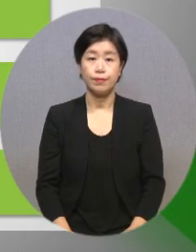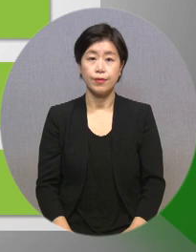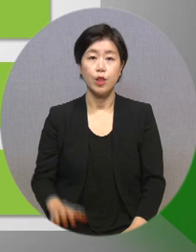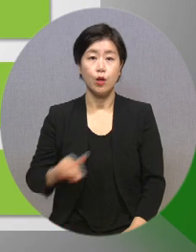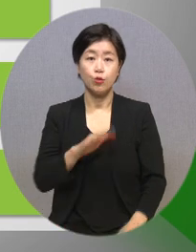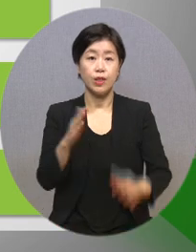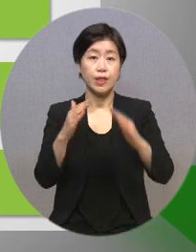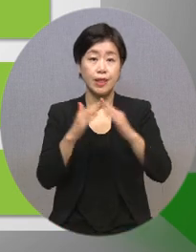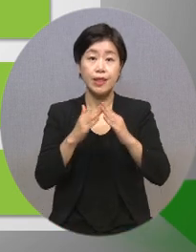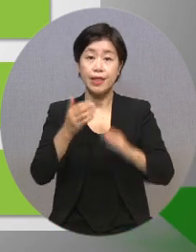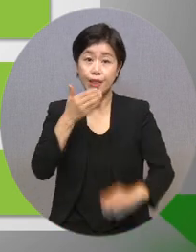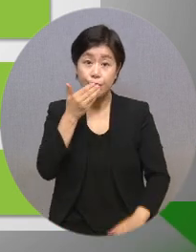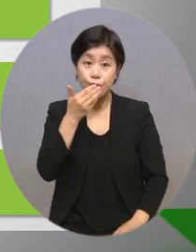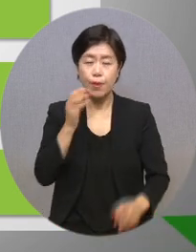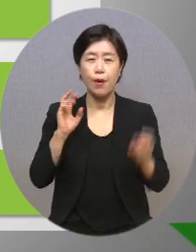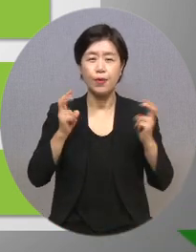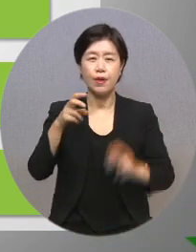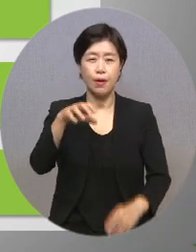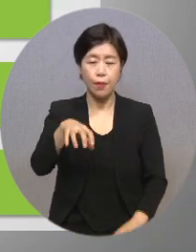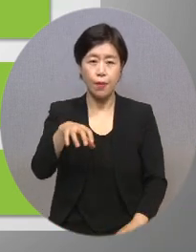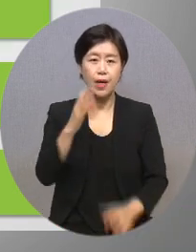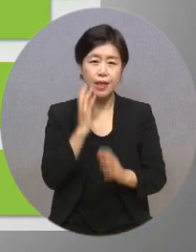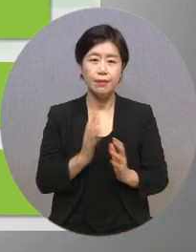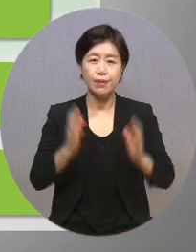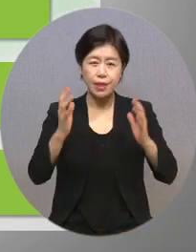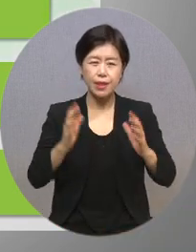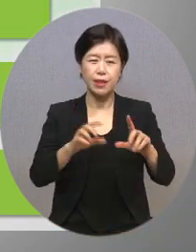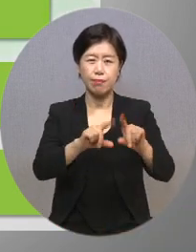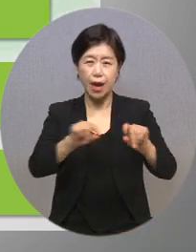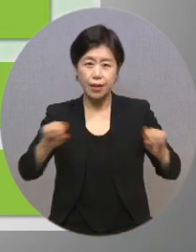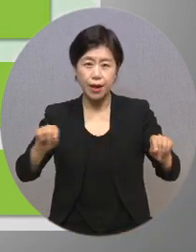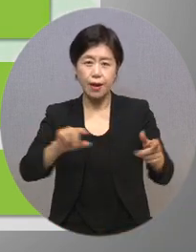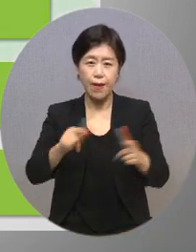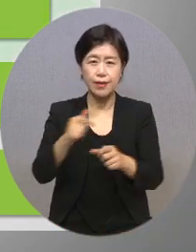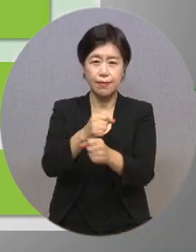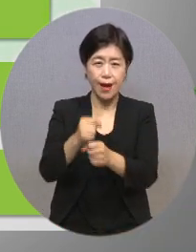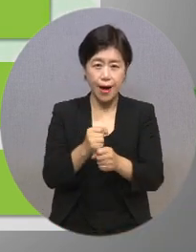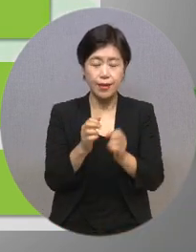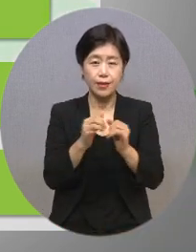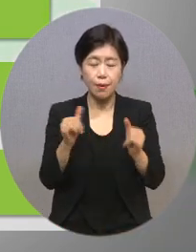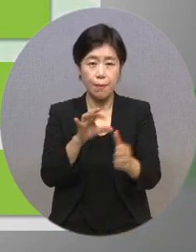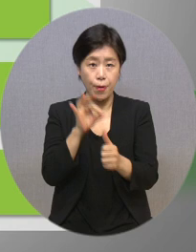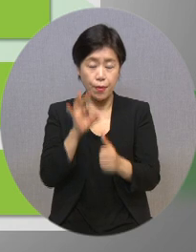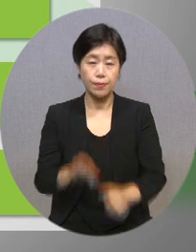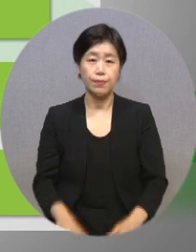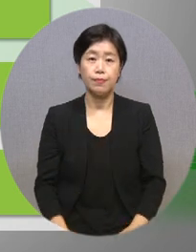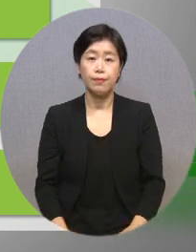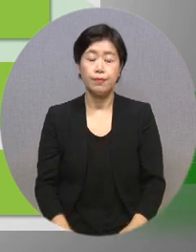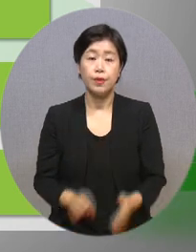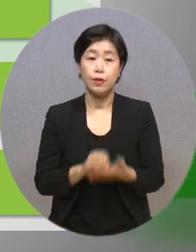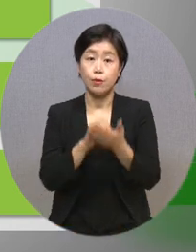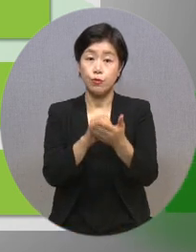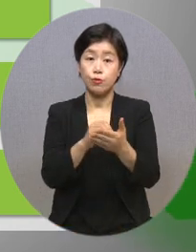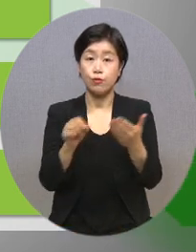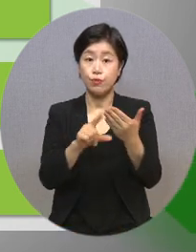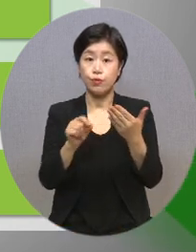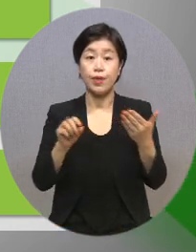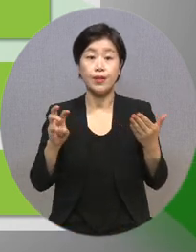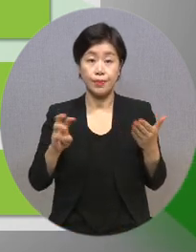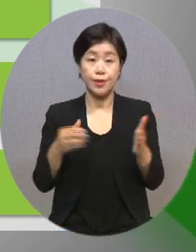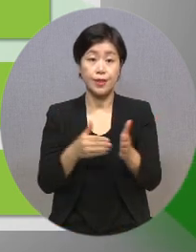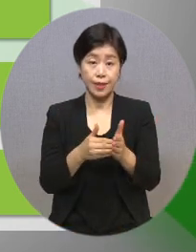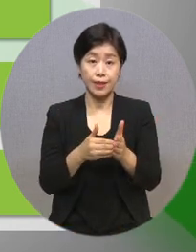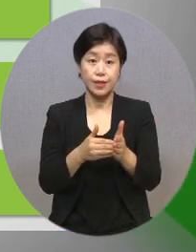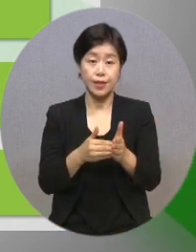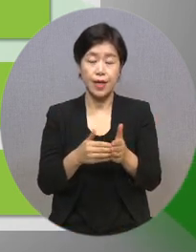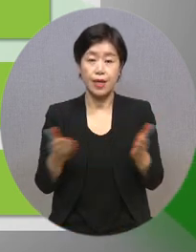주식회사 우리집식품에서 김치 밑반찬 제조 종사원을 모집합니다. 접수 마감일은 9월